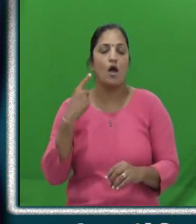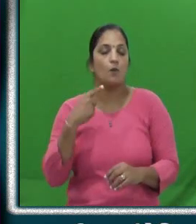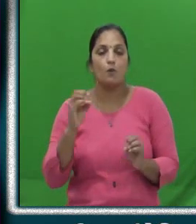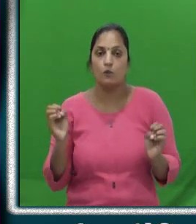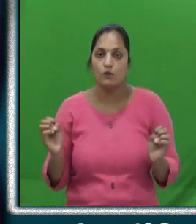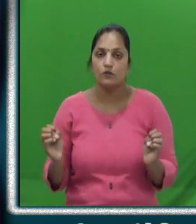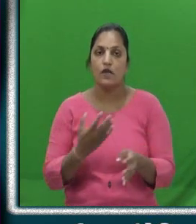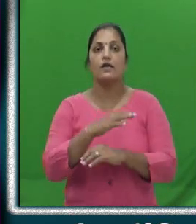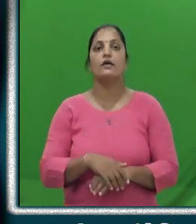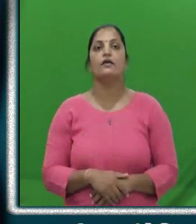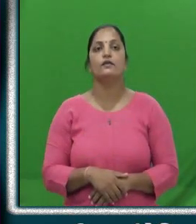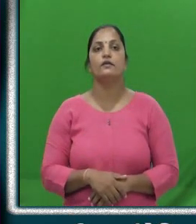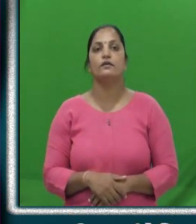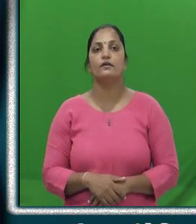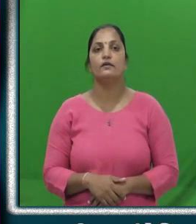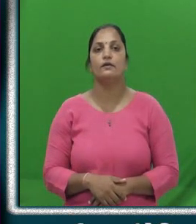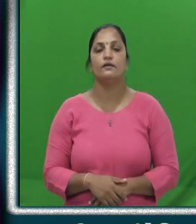શરૂઆત કોનાથી કરી તો